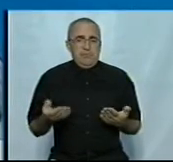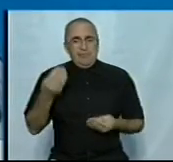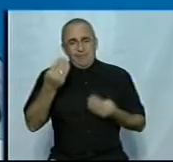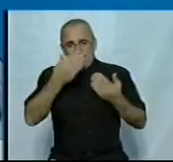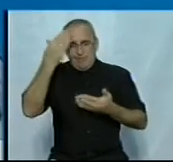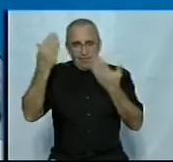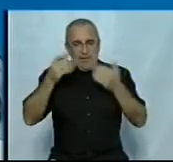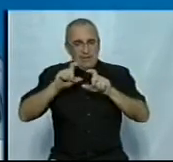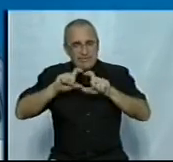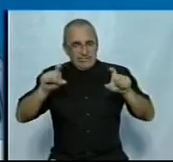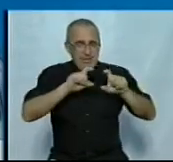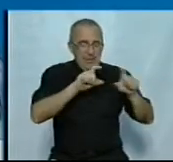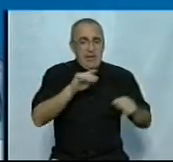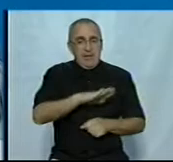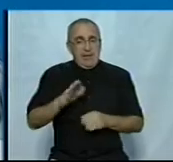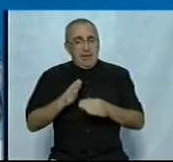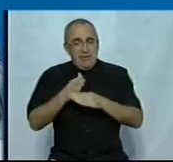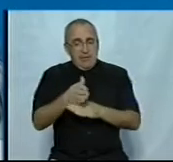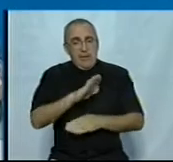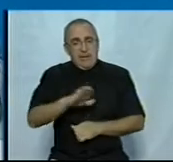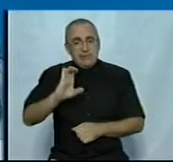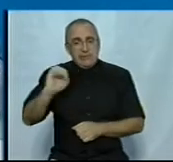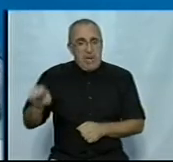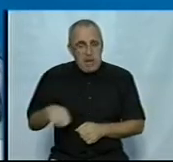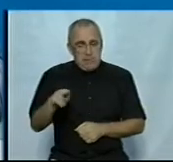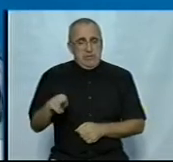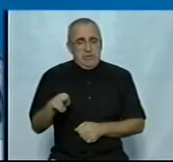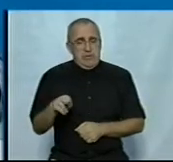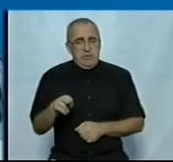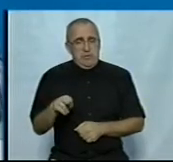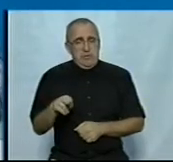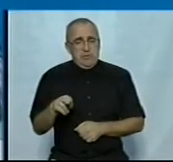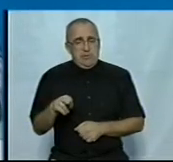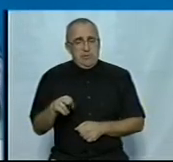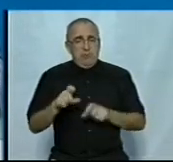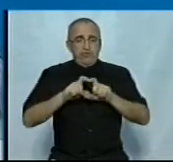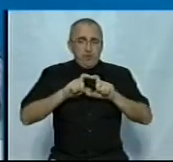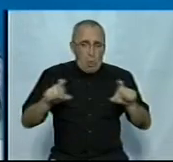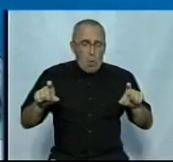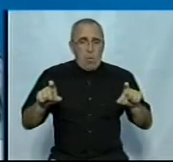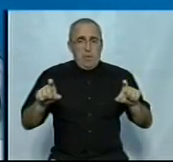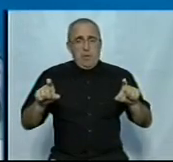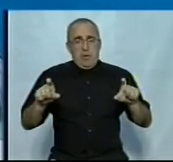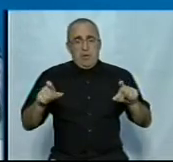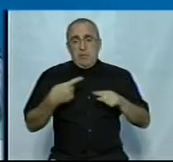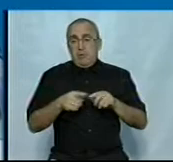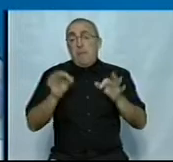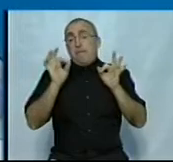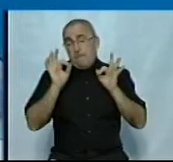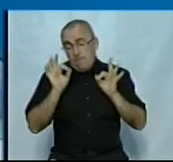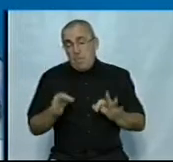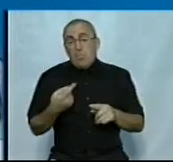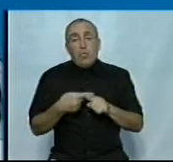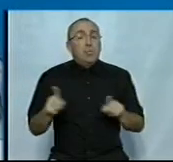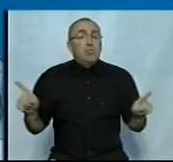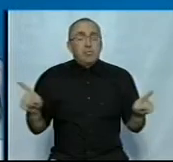розважальними закладами. Наші діти ходять в дитячі садочки і в школи, і це також правильно, тому